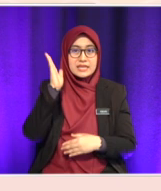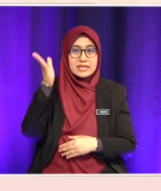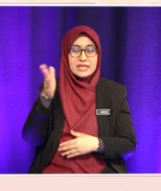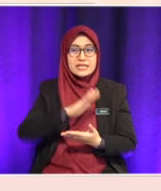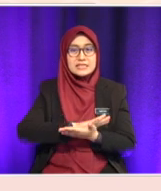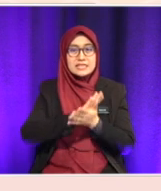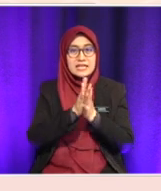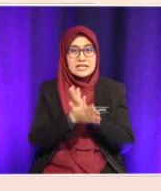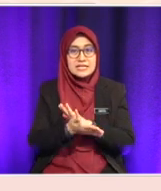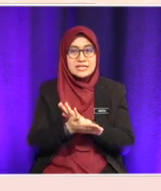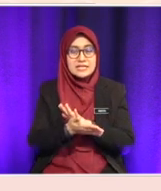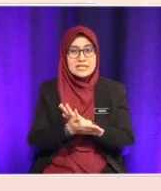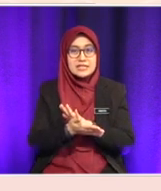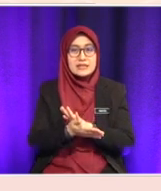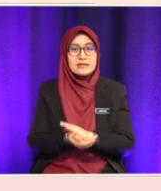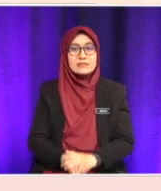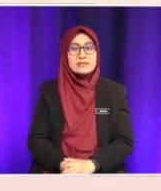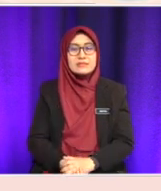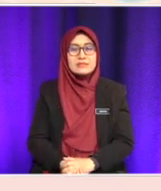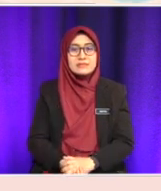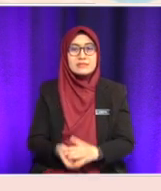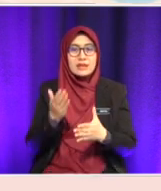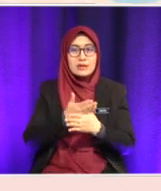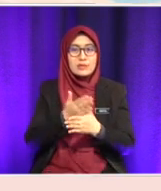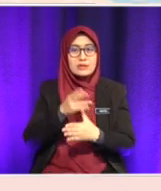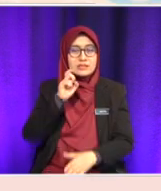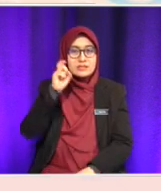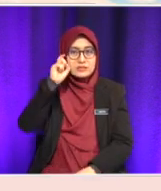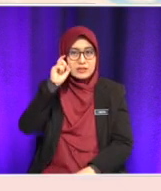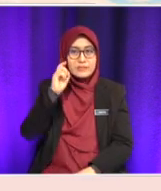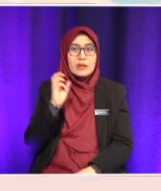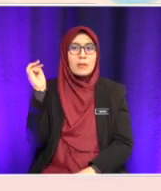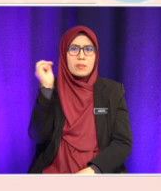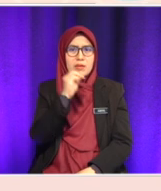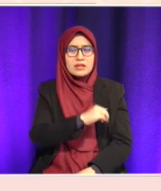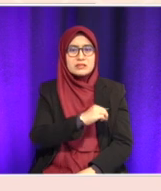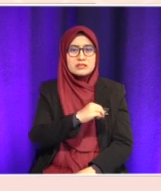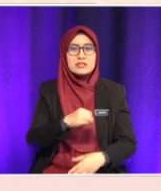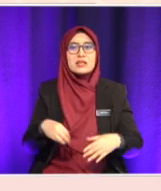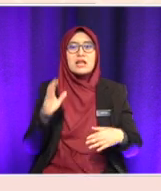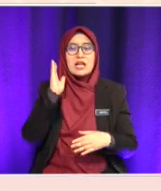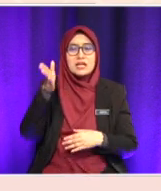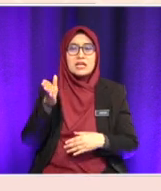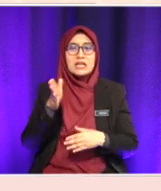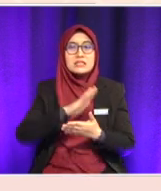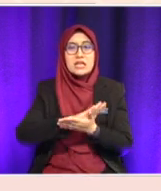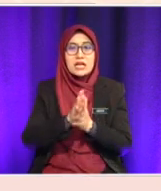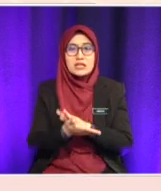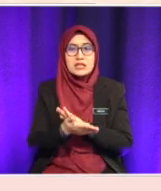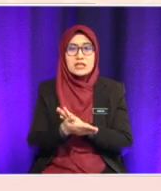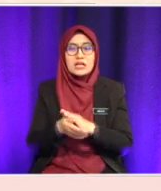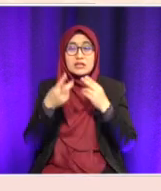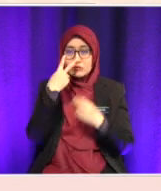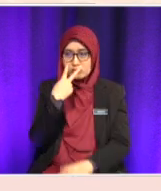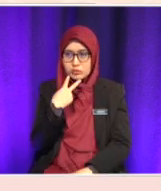cenderung melakukan tindakan yang boleh mengurungkan diri seperti mengasingkan diri dan Murung sekiranya tidak dibendung